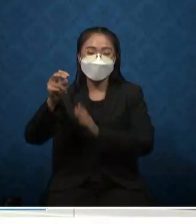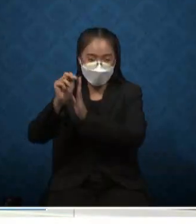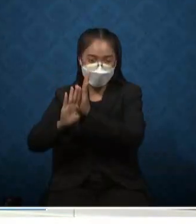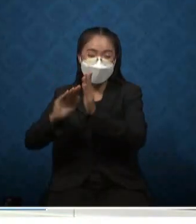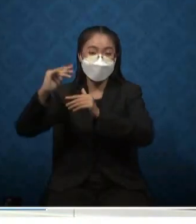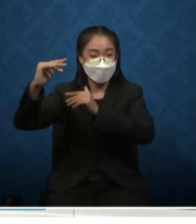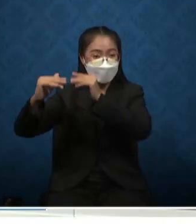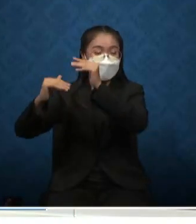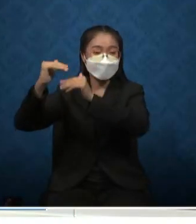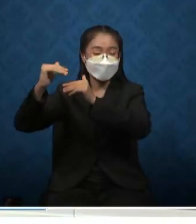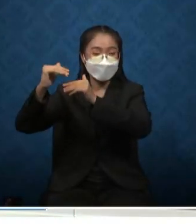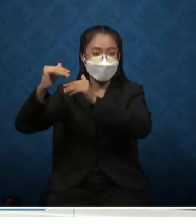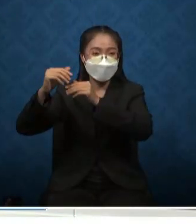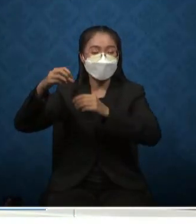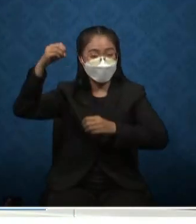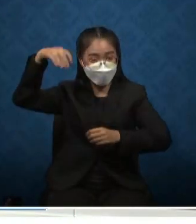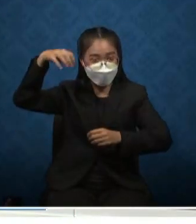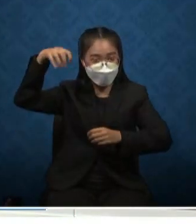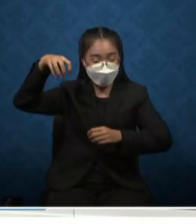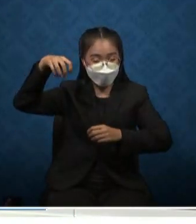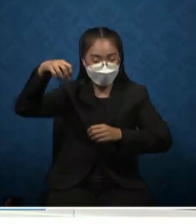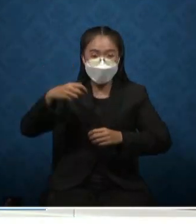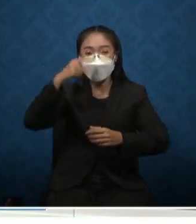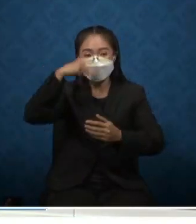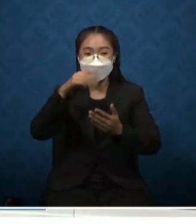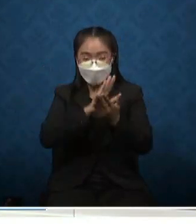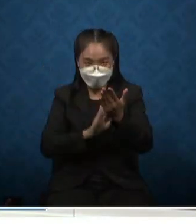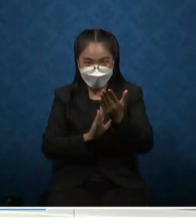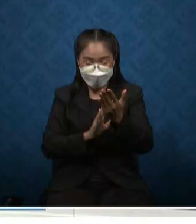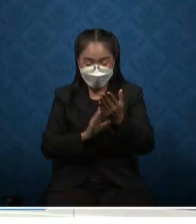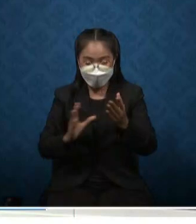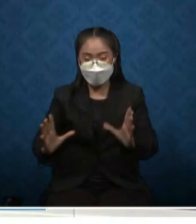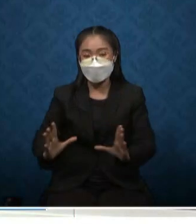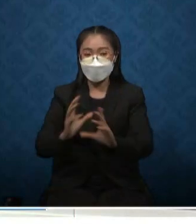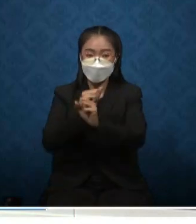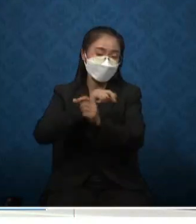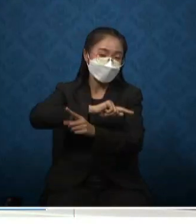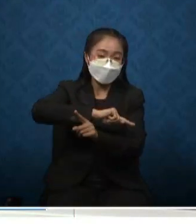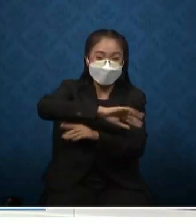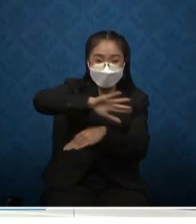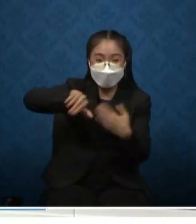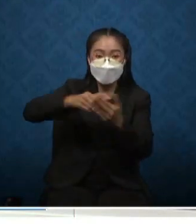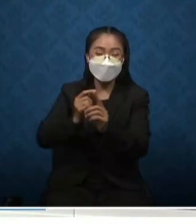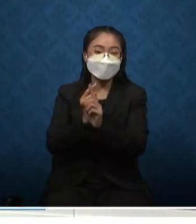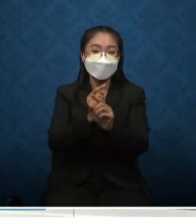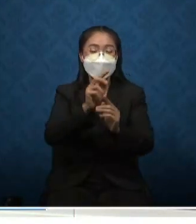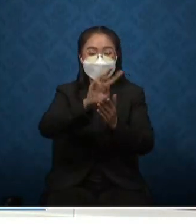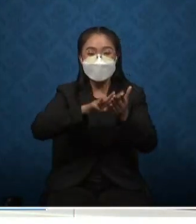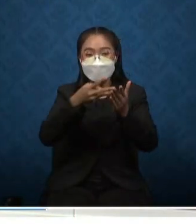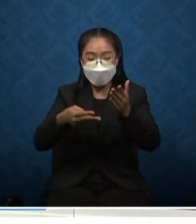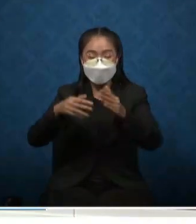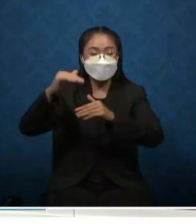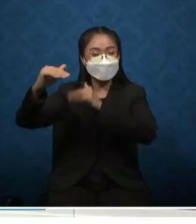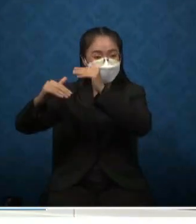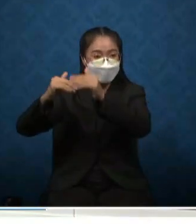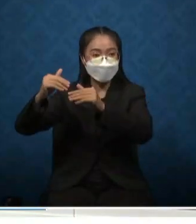พัฒนาระบบโครงข่ายไฟฟ้าอัจฉริยะของประเทศในภาพรวมตามแผนงานได้ระบบโครงข่ายไฟฟ้า